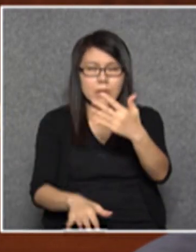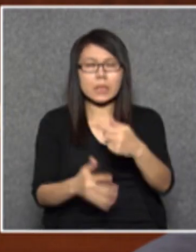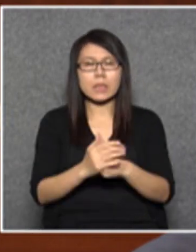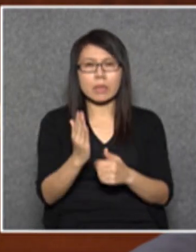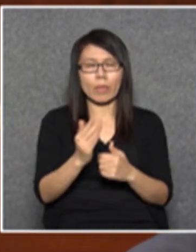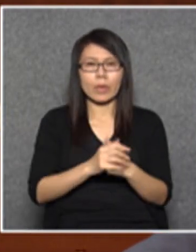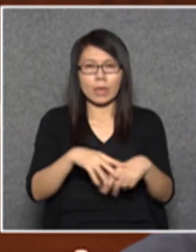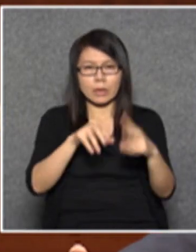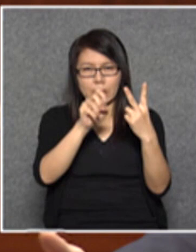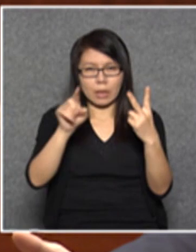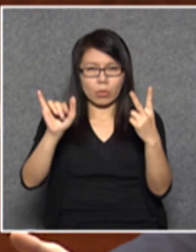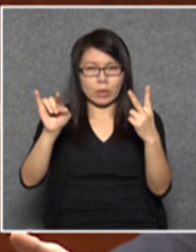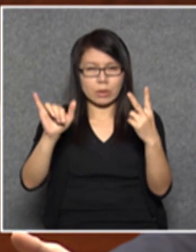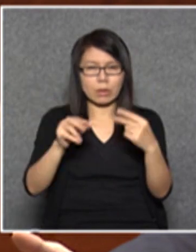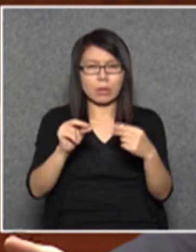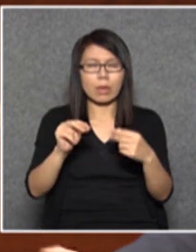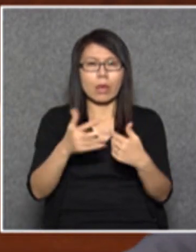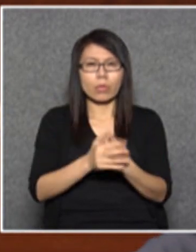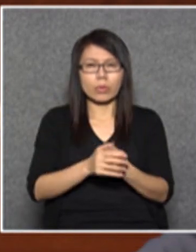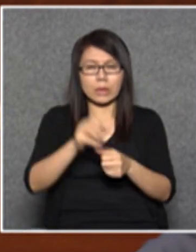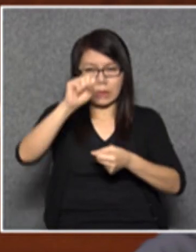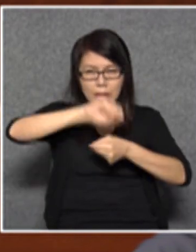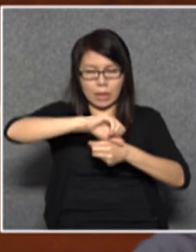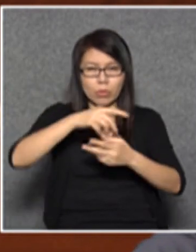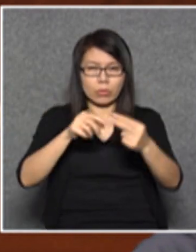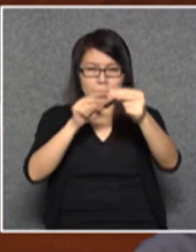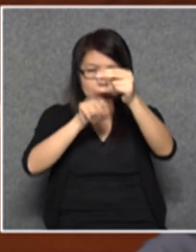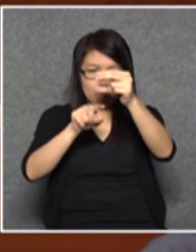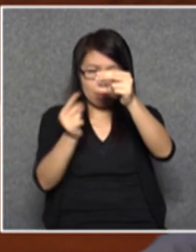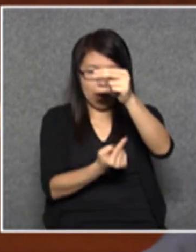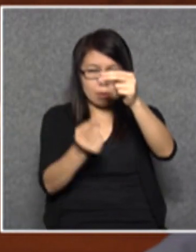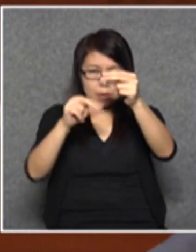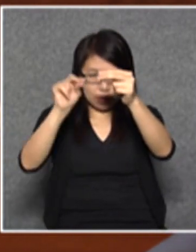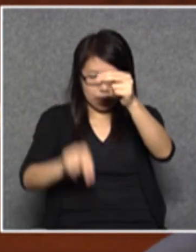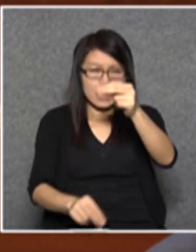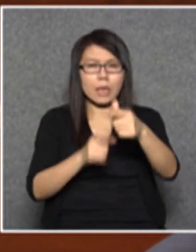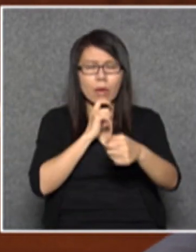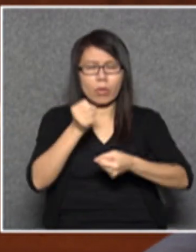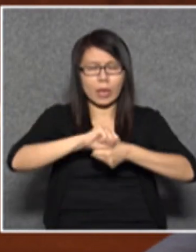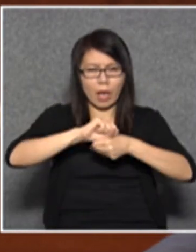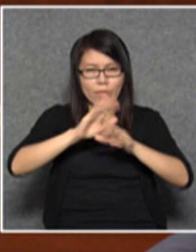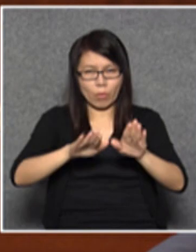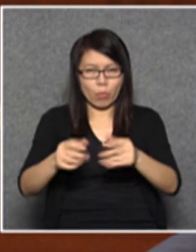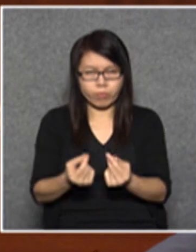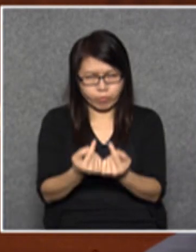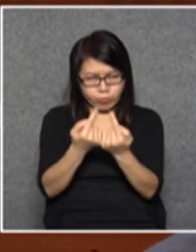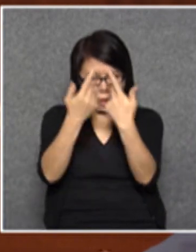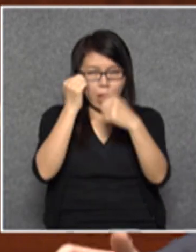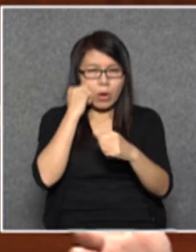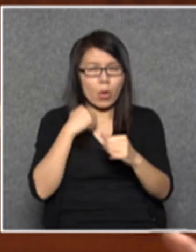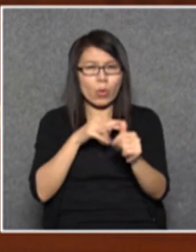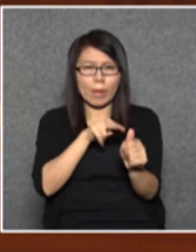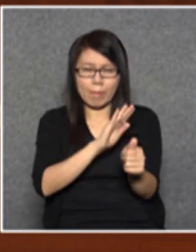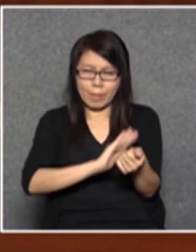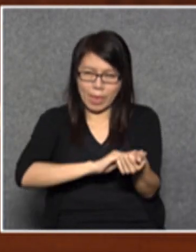年度將名額增加到77000個，來到應付這個日益增加的服務需求。還有老人醫療方面，我們